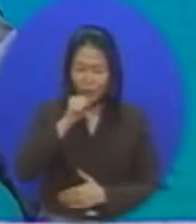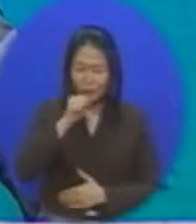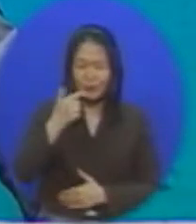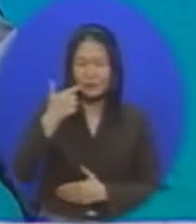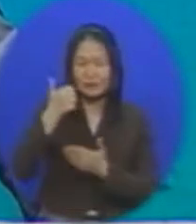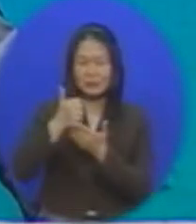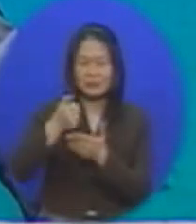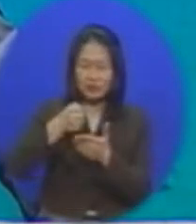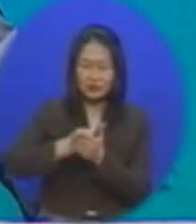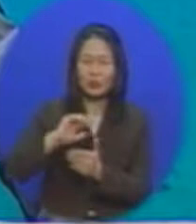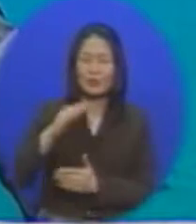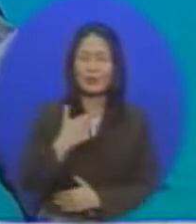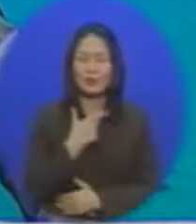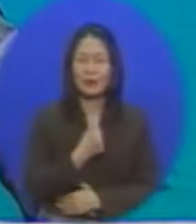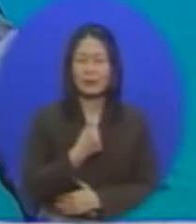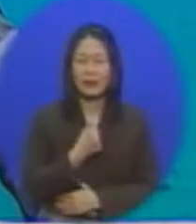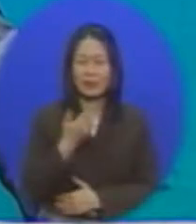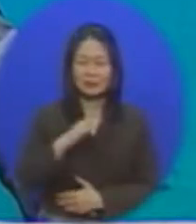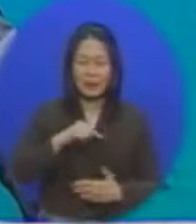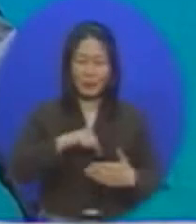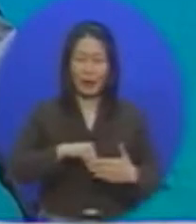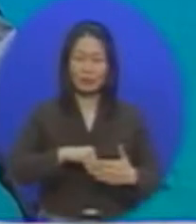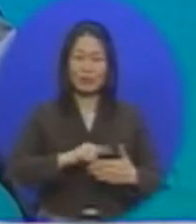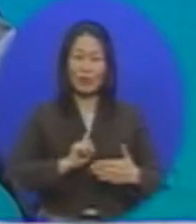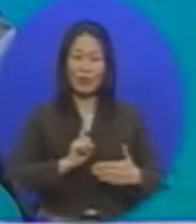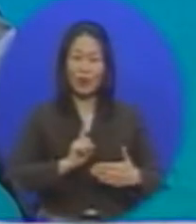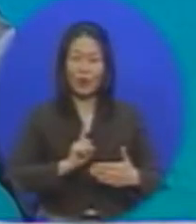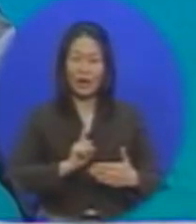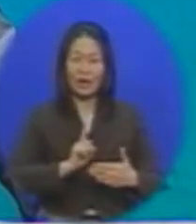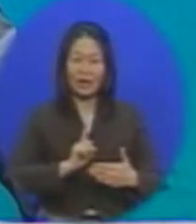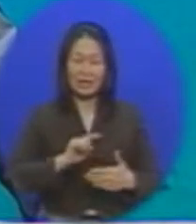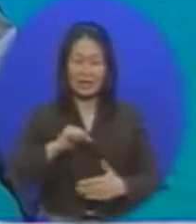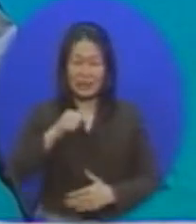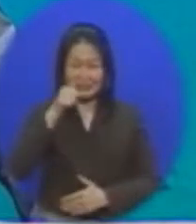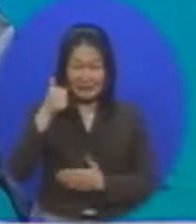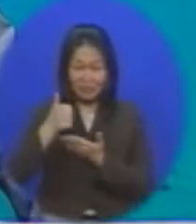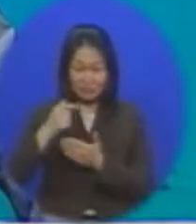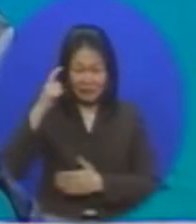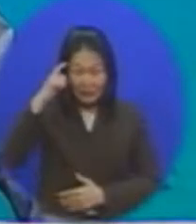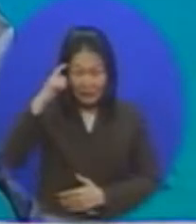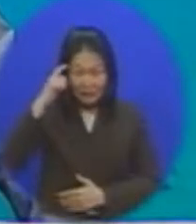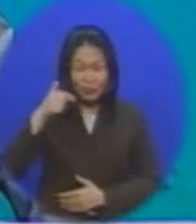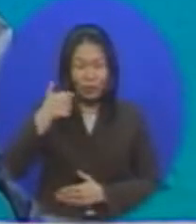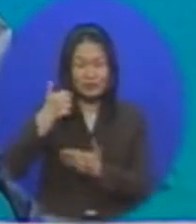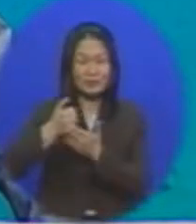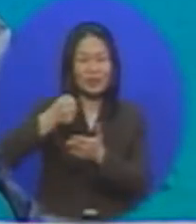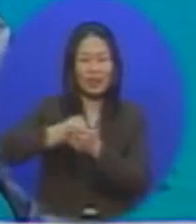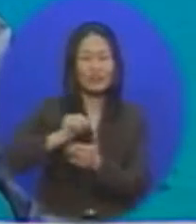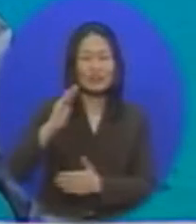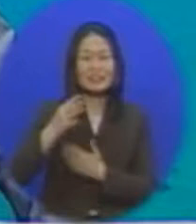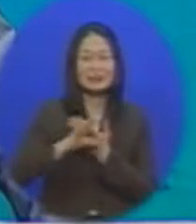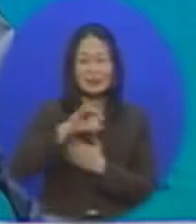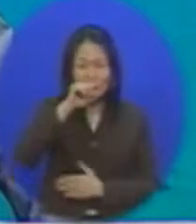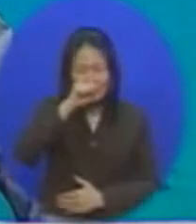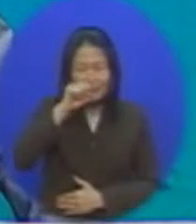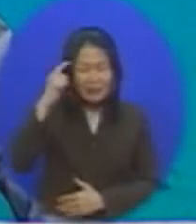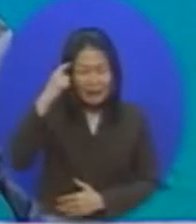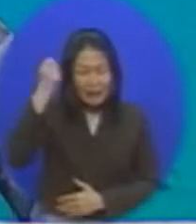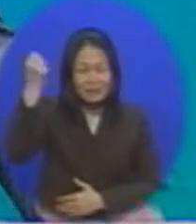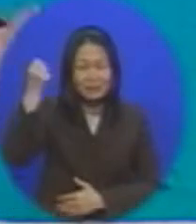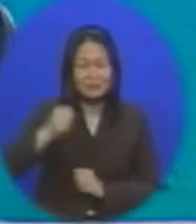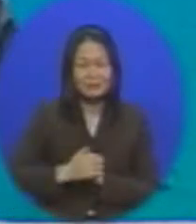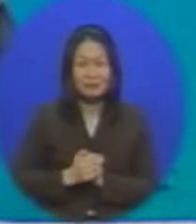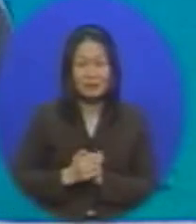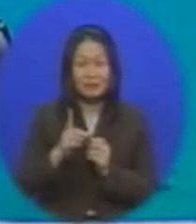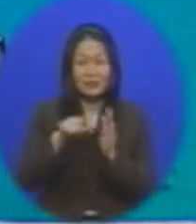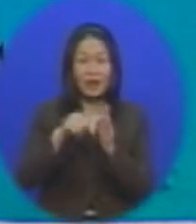결정되기 바랍니다 그러나 마음속으로는 당신이 생각하는 목사님이 결정 됐으면 좋겠다는 생각이 있는 거죠